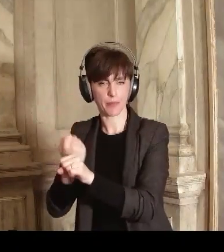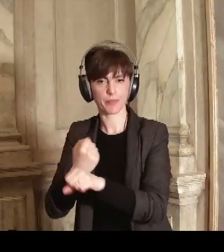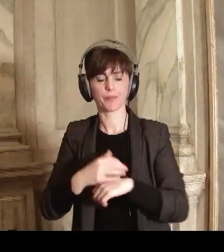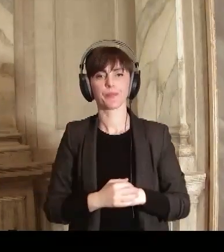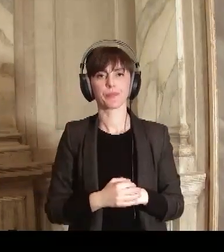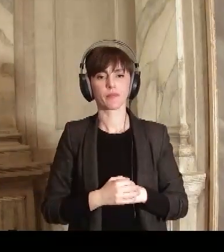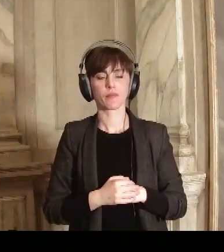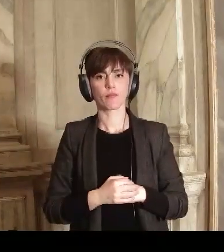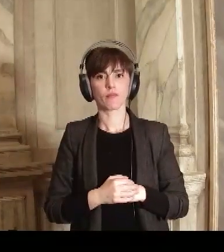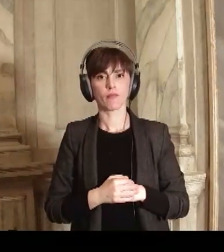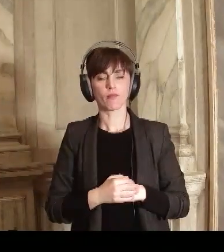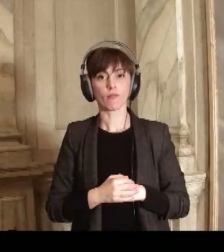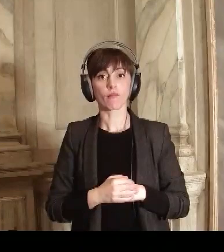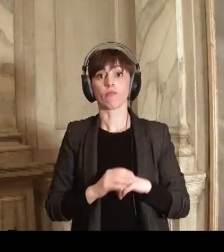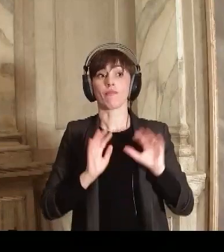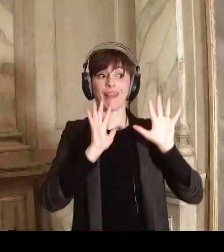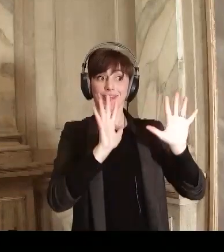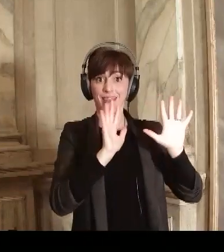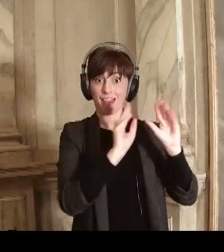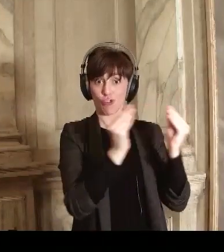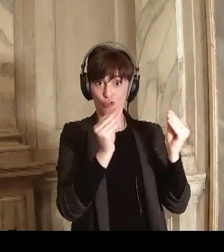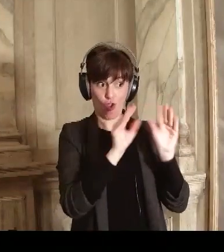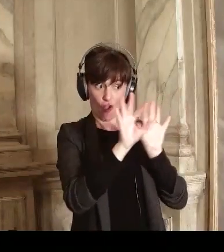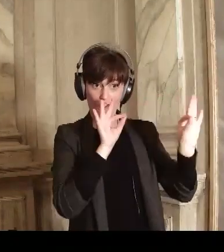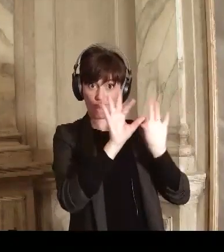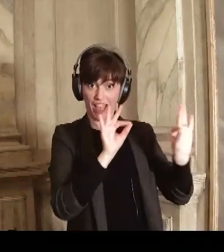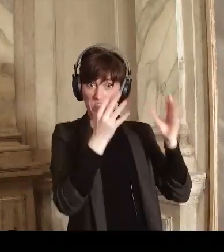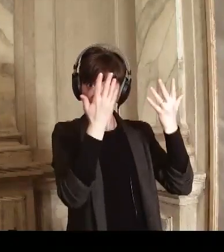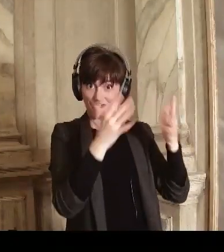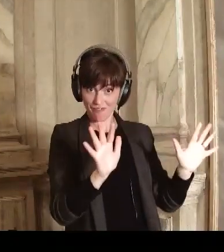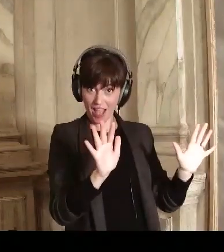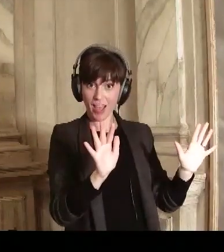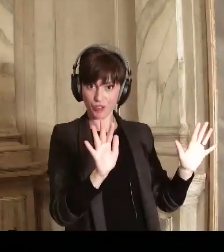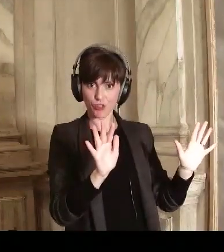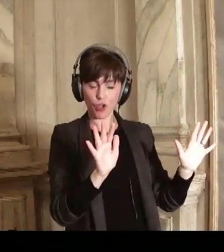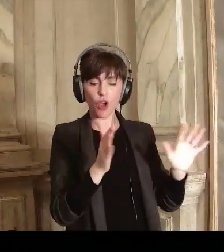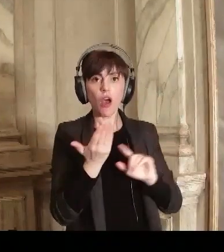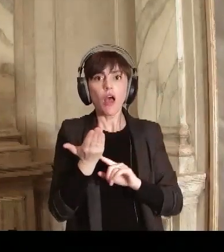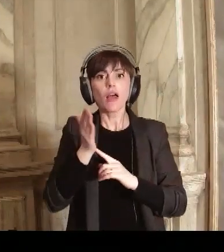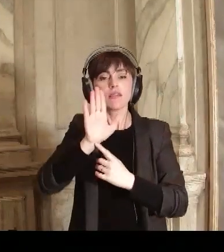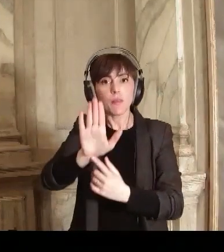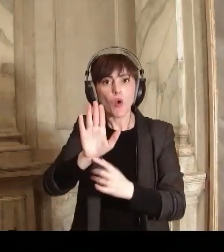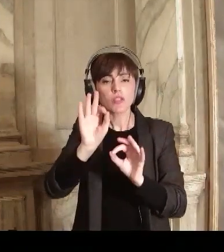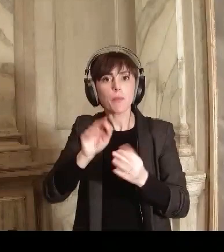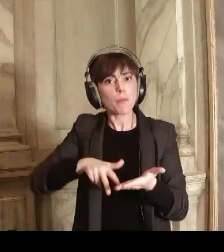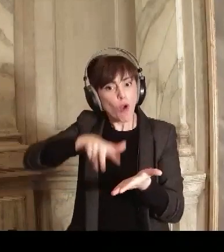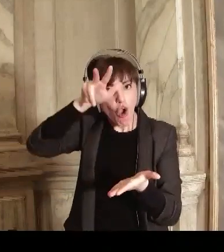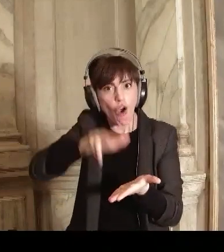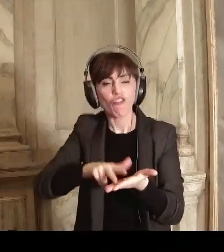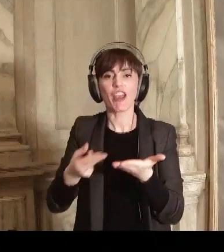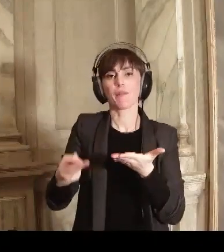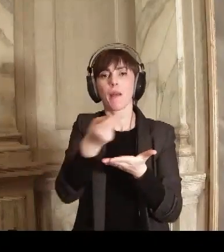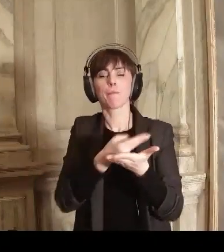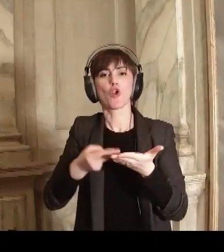produzioni e questi 10 giovani nuovi talenti confermano il progetto del college di